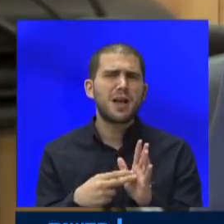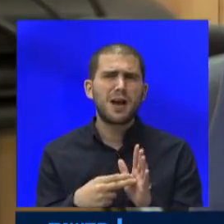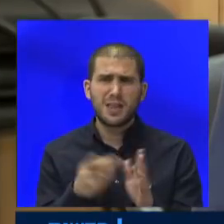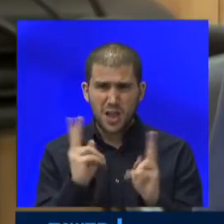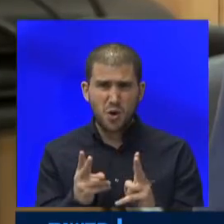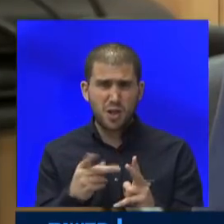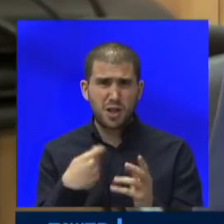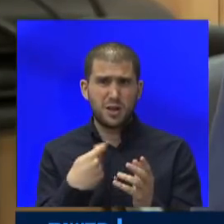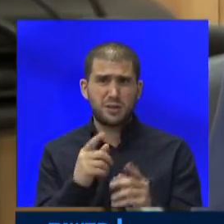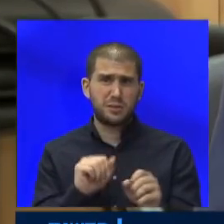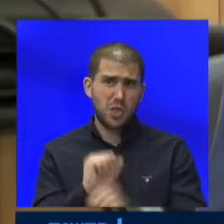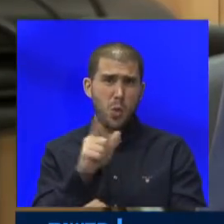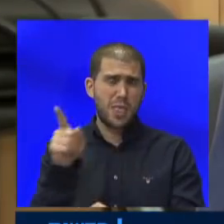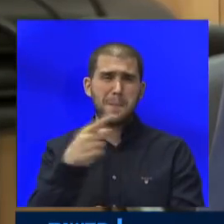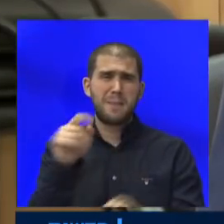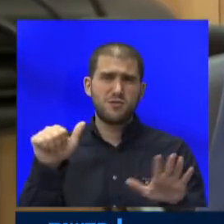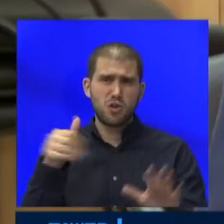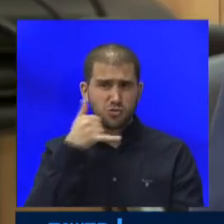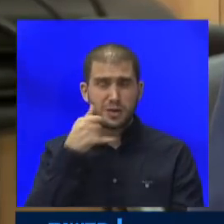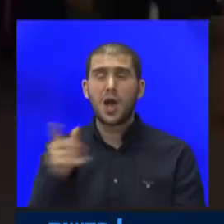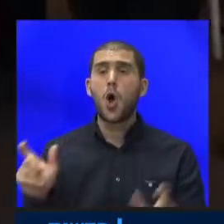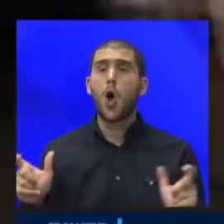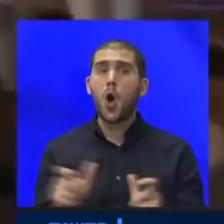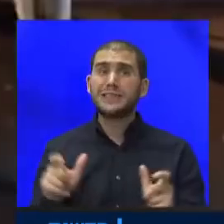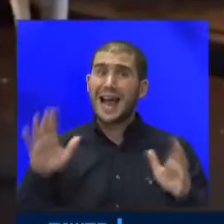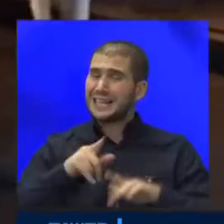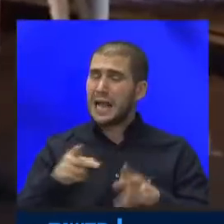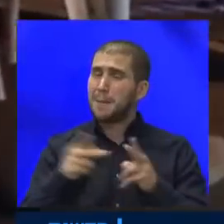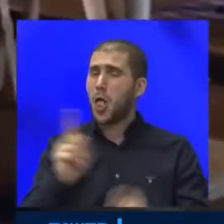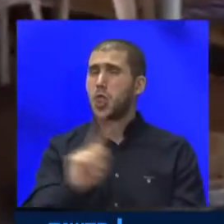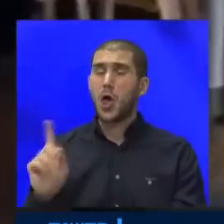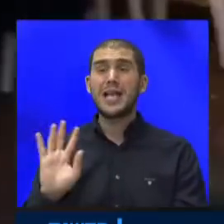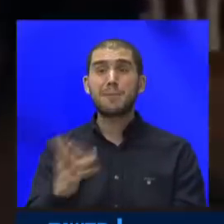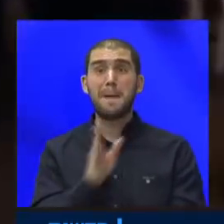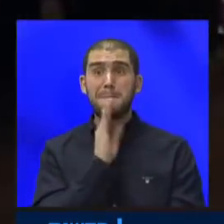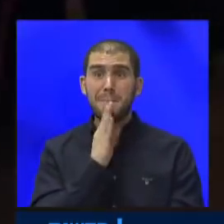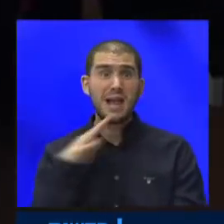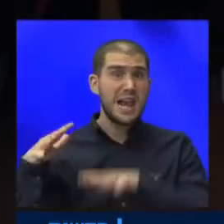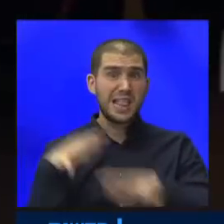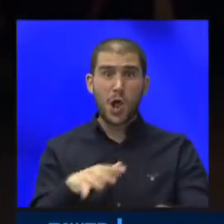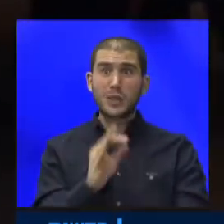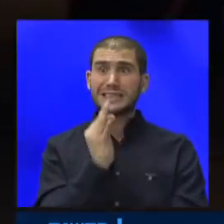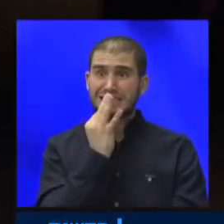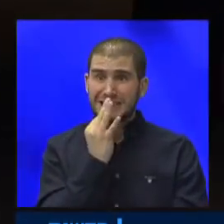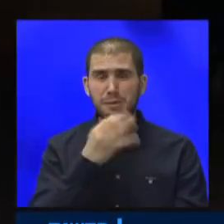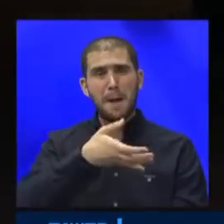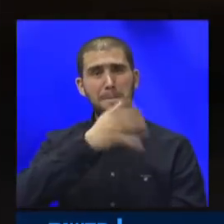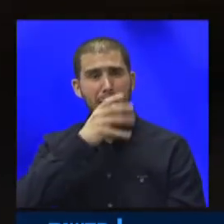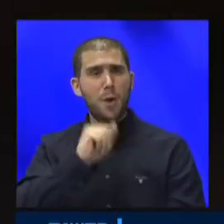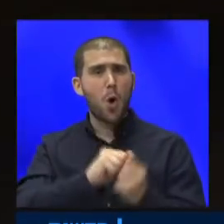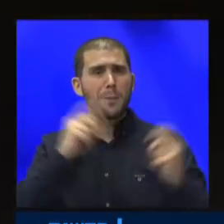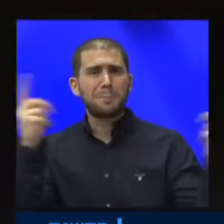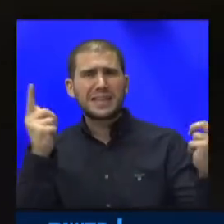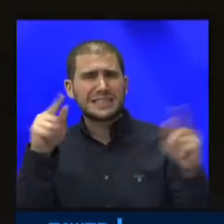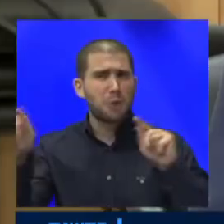עוד סוללי הוא לא פתרון אמיתי, כיוון שאם הבעיה התקהלויות של צעירים בפאבים או במסיבות, אז צריך